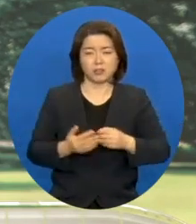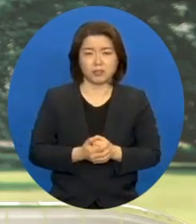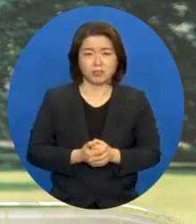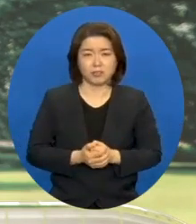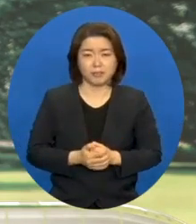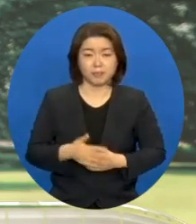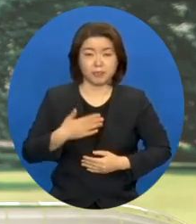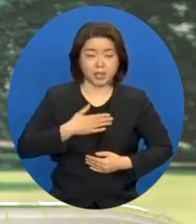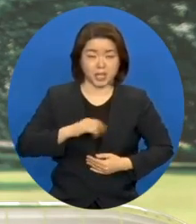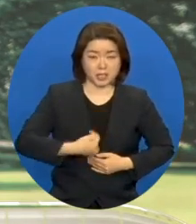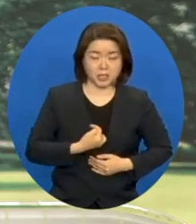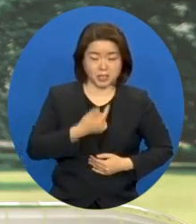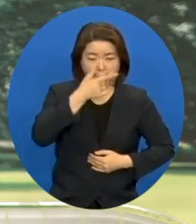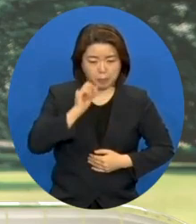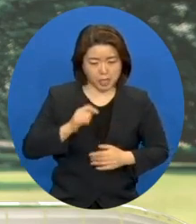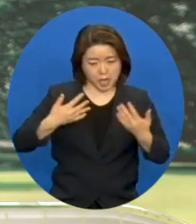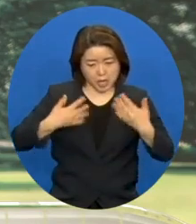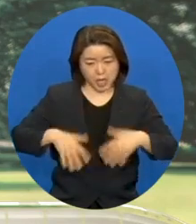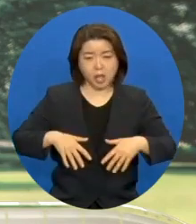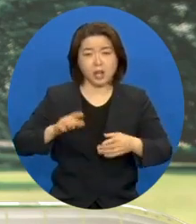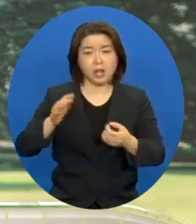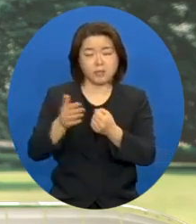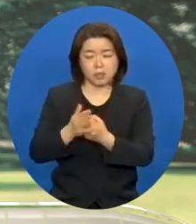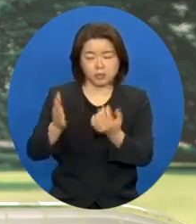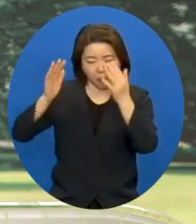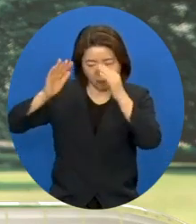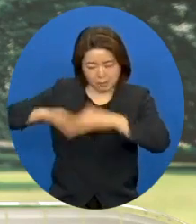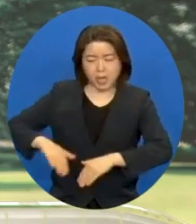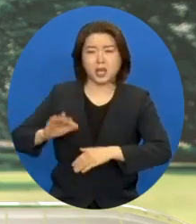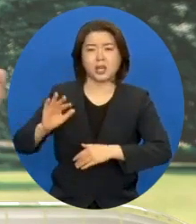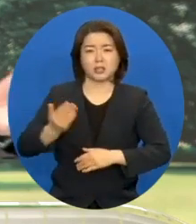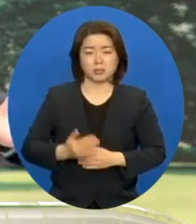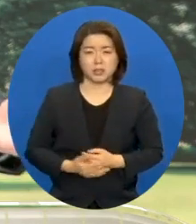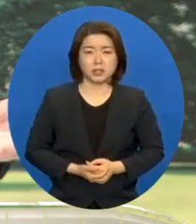연약함과 부족함이 완전히 무너지는 거죠.